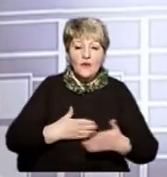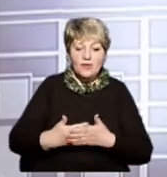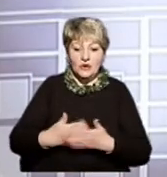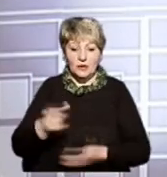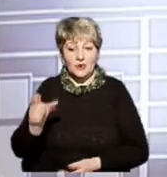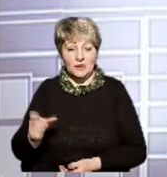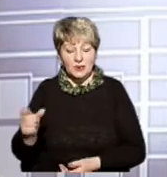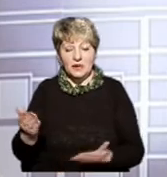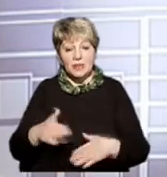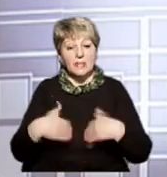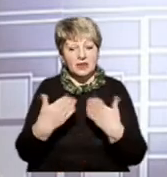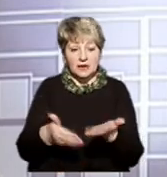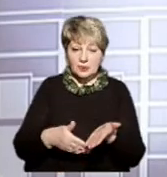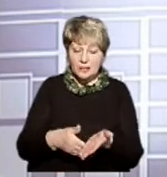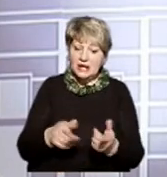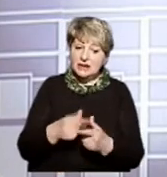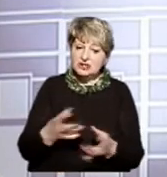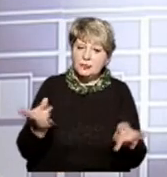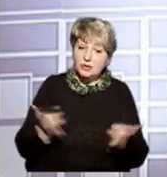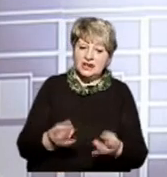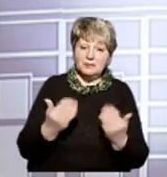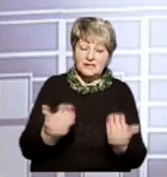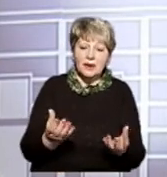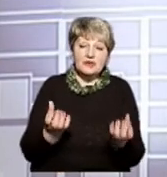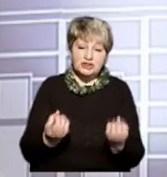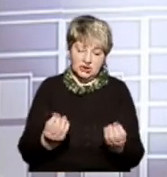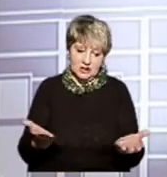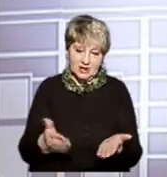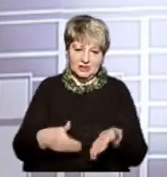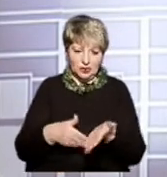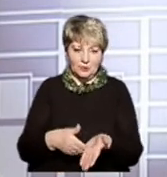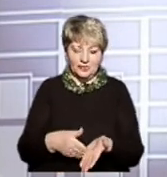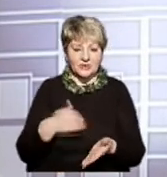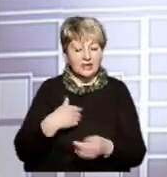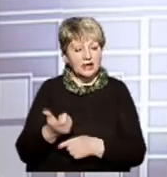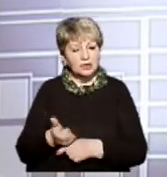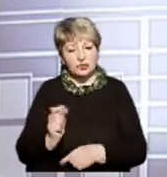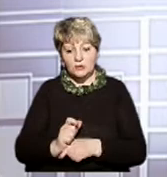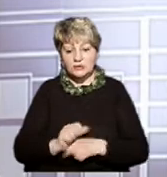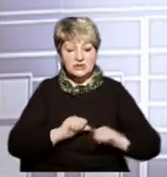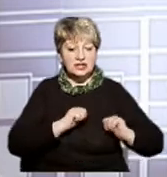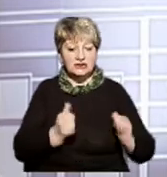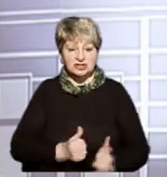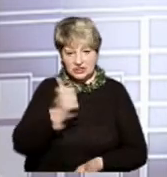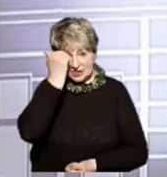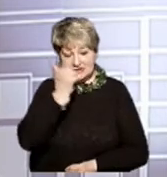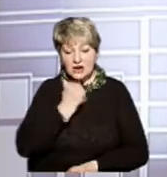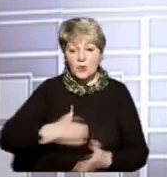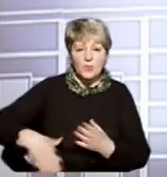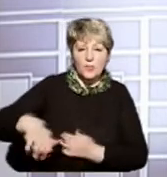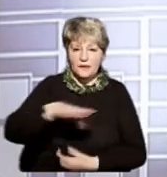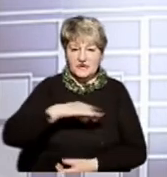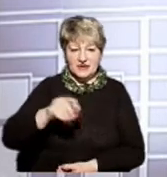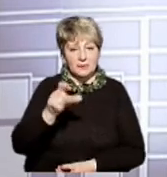потрібна ще вам якась підтримка від волонтерів і яка, якщо потрібна? Я щиро дякую всім людям, які